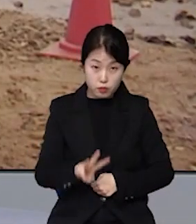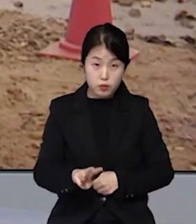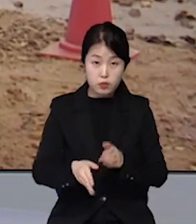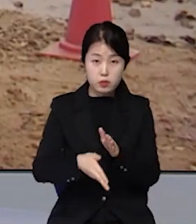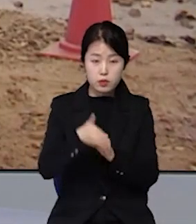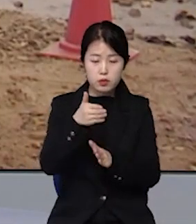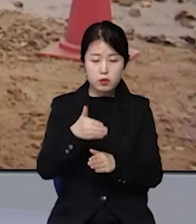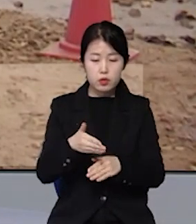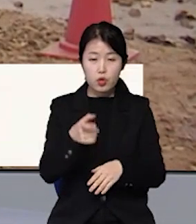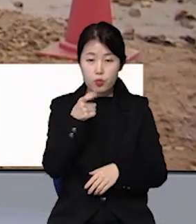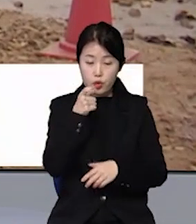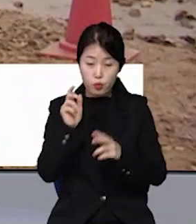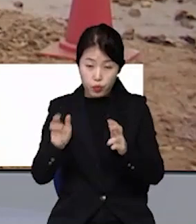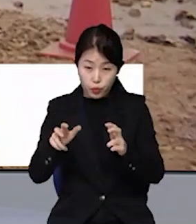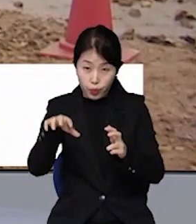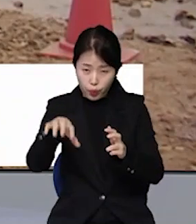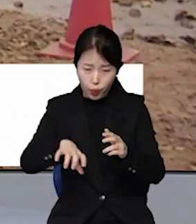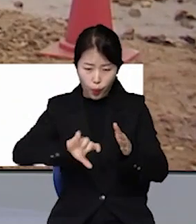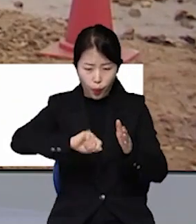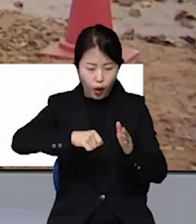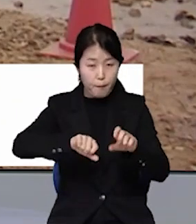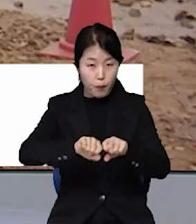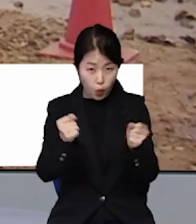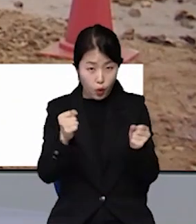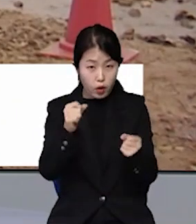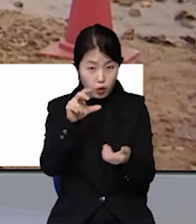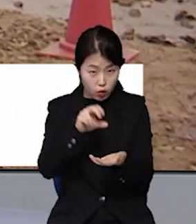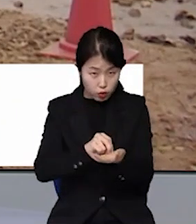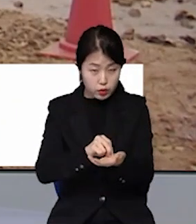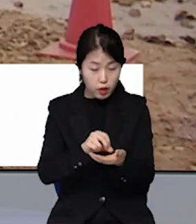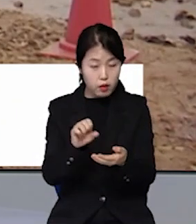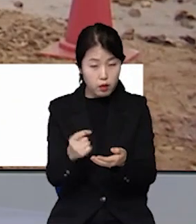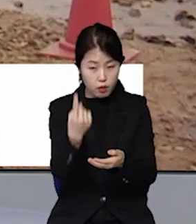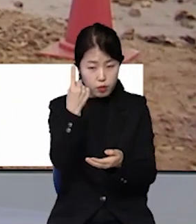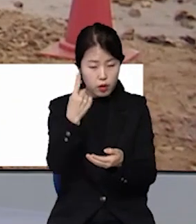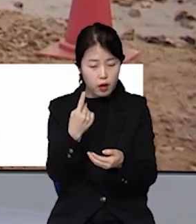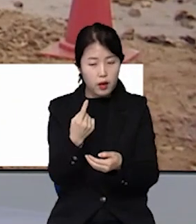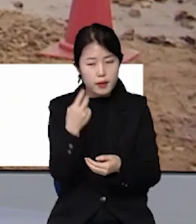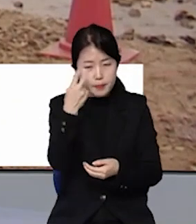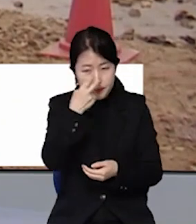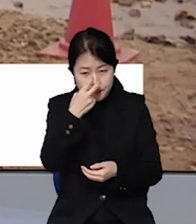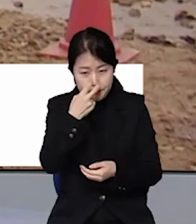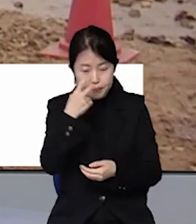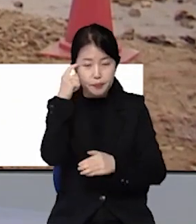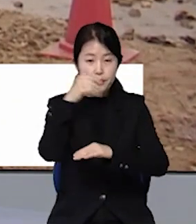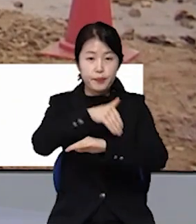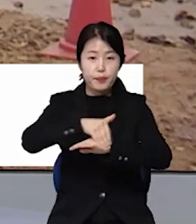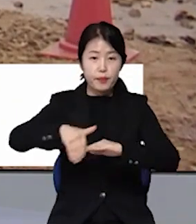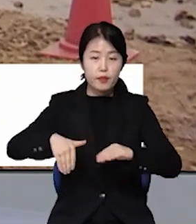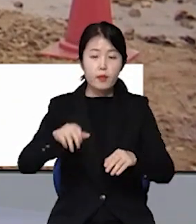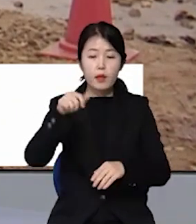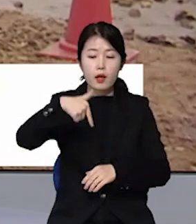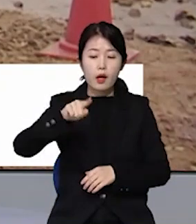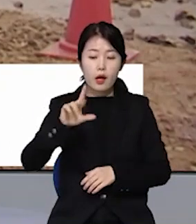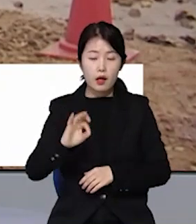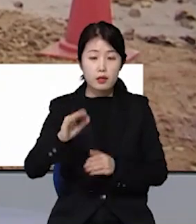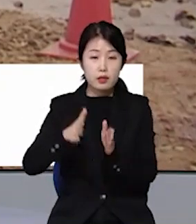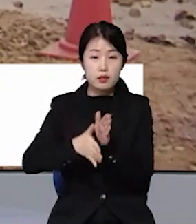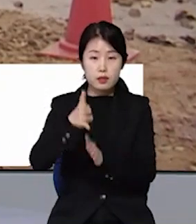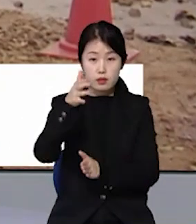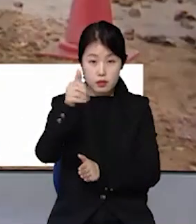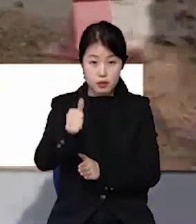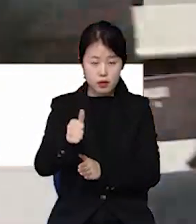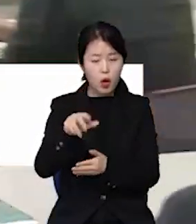광주광역시가 정수장 밸브 고장 사태와 관련해 대응 과정에 대한 감사 착수를 예고했습니다. 강기정